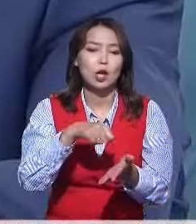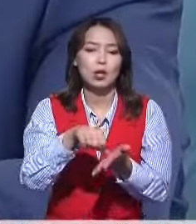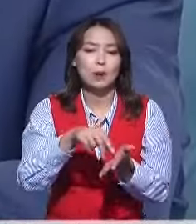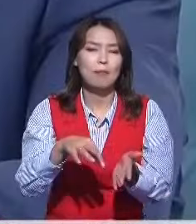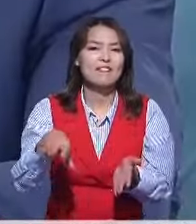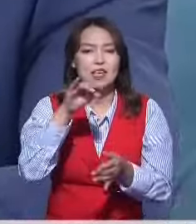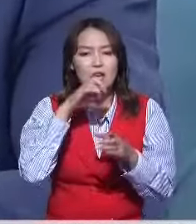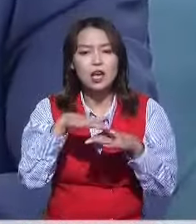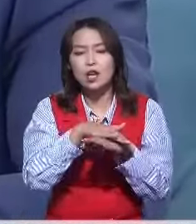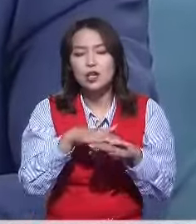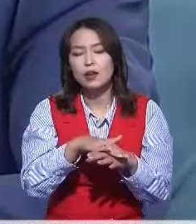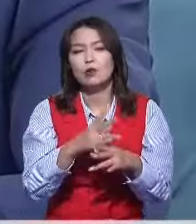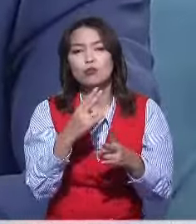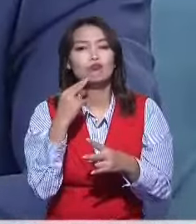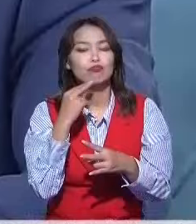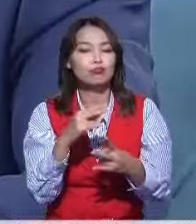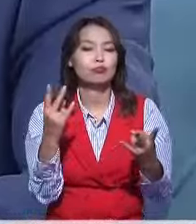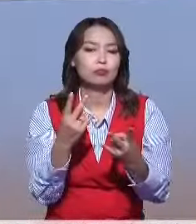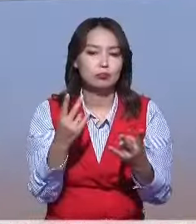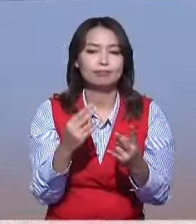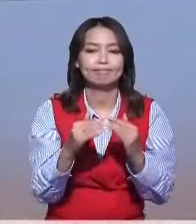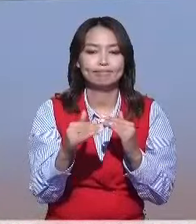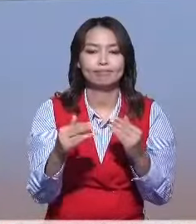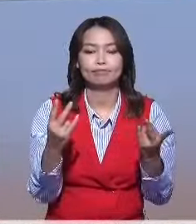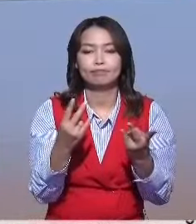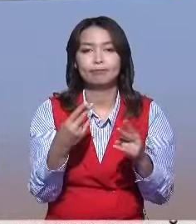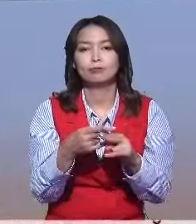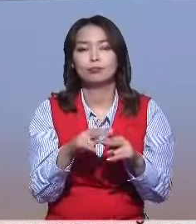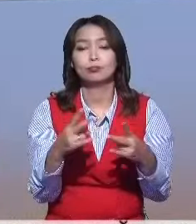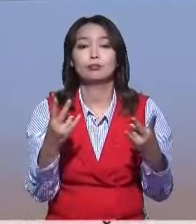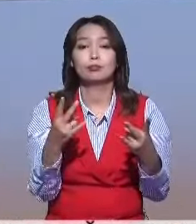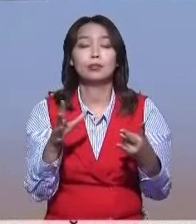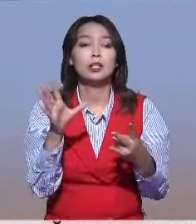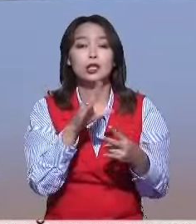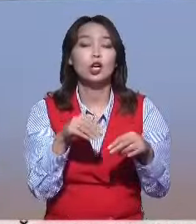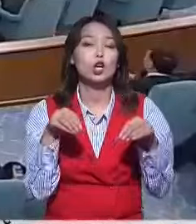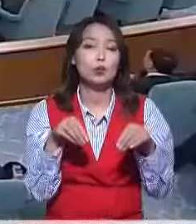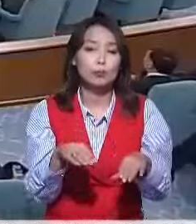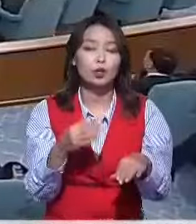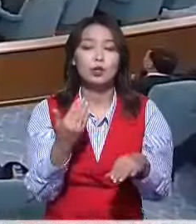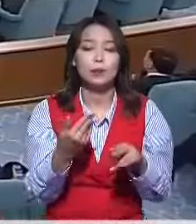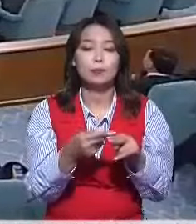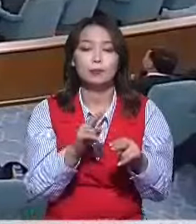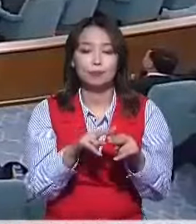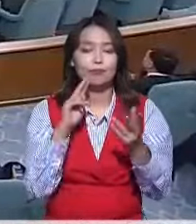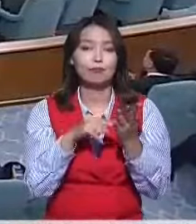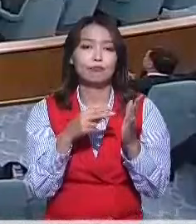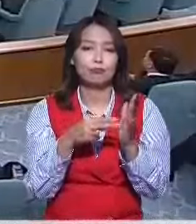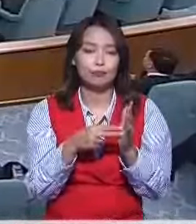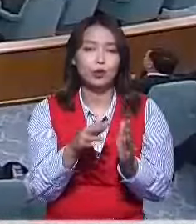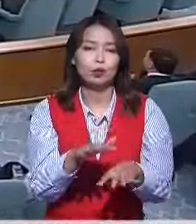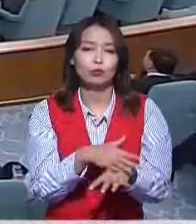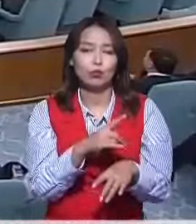стране. Разумеется, качество в особом приоритете. Для этого нужно шире применять инновационные методы и передовые